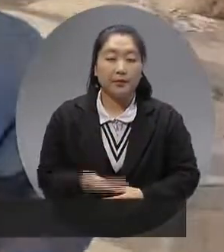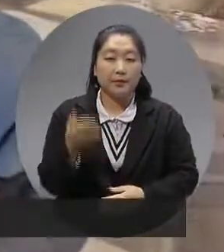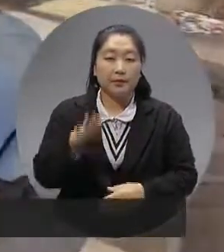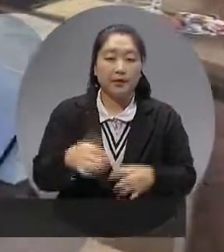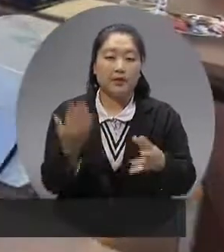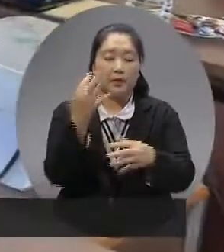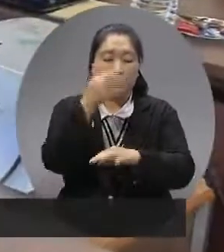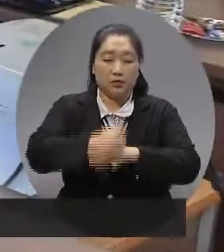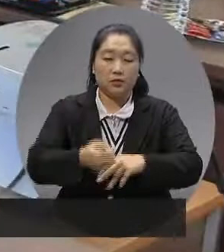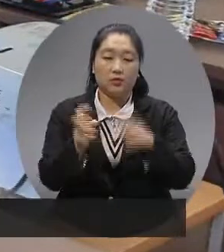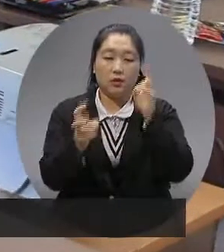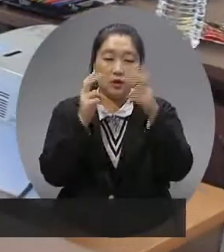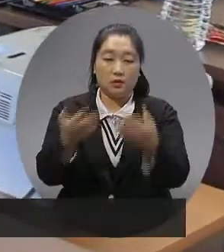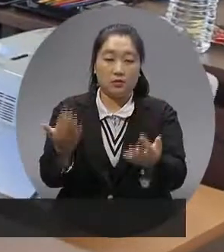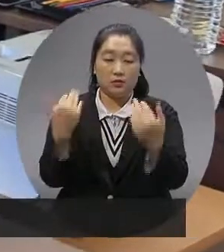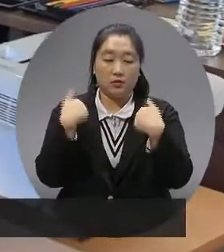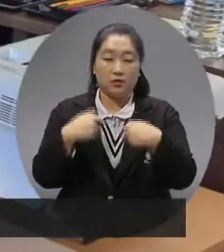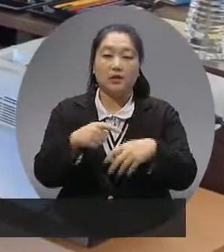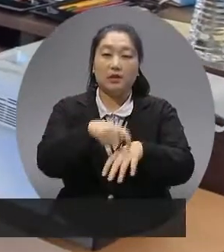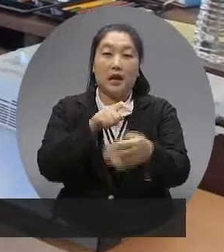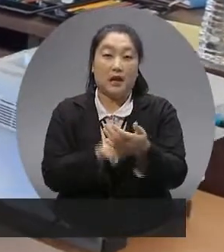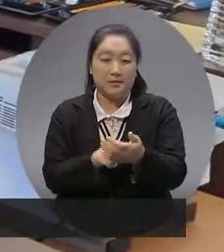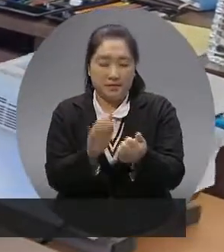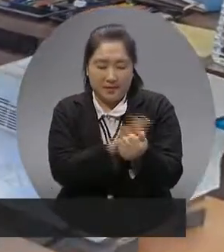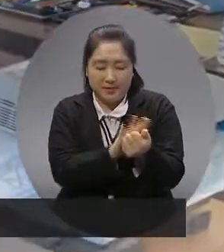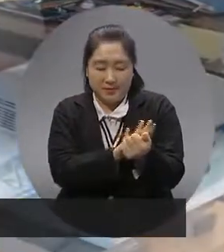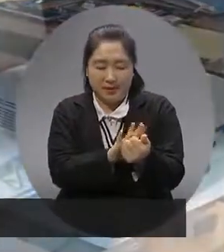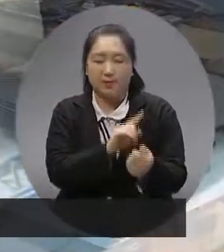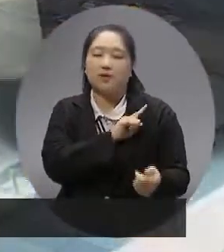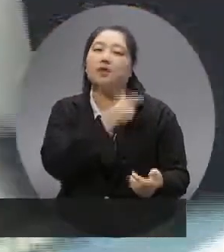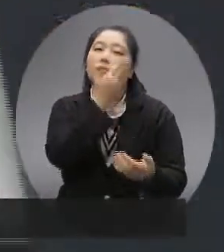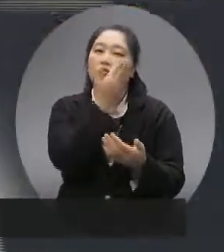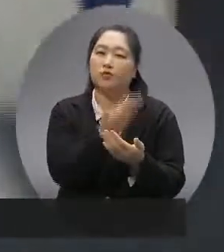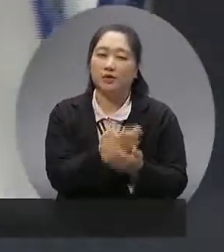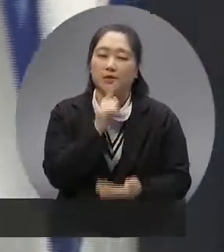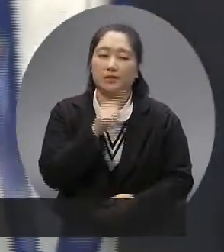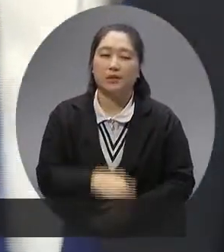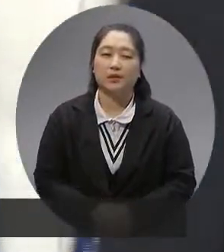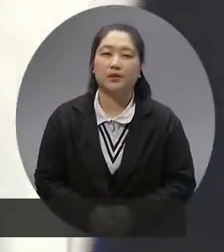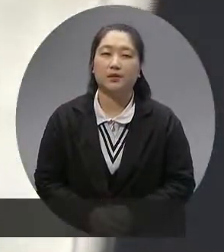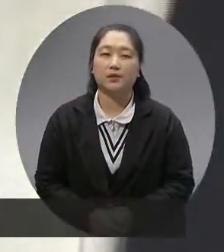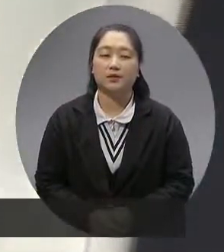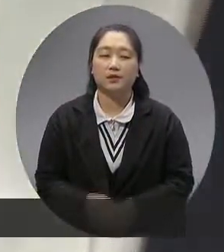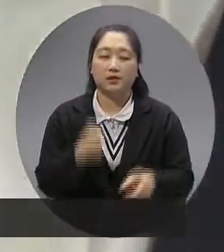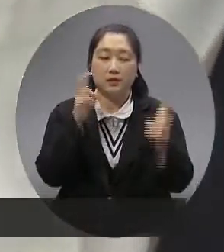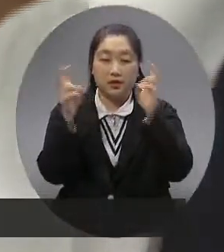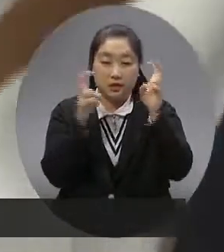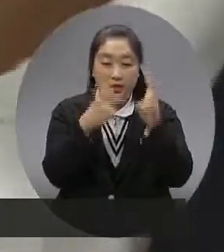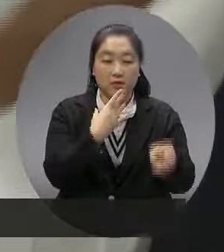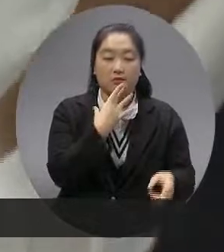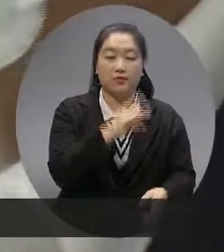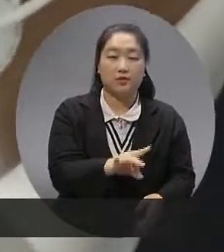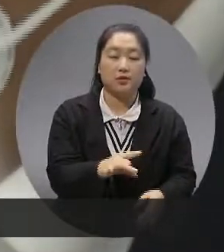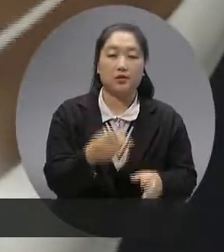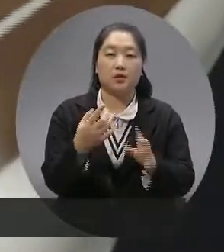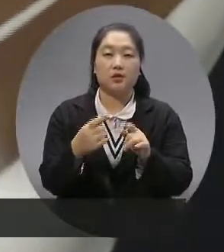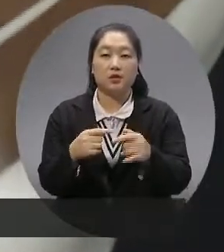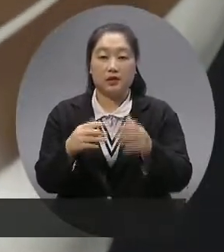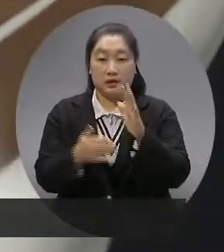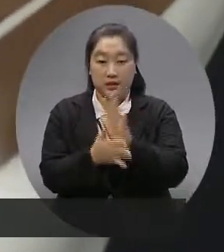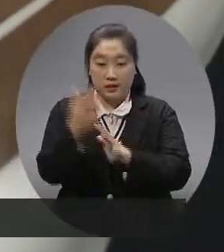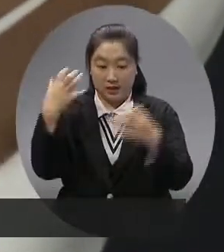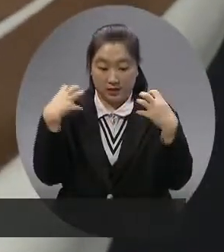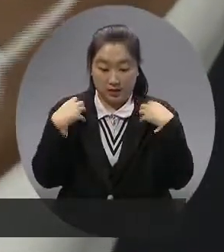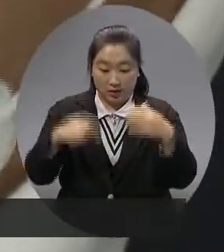기업 유치는 사람의 마음을 얻는 게 가장 중요하다고 말합니다. 기업체는 물론 시청 내부